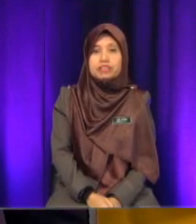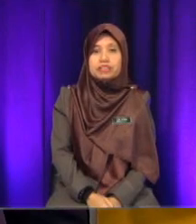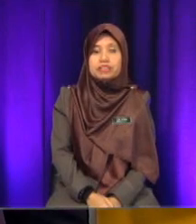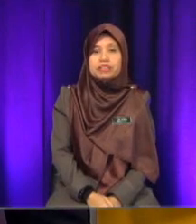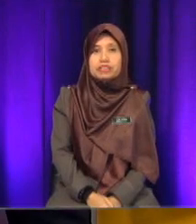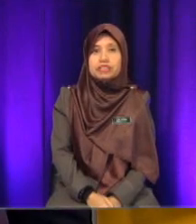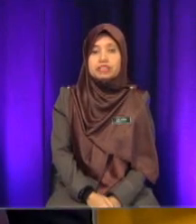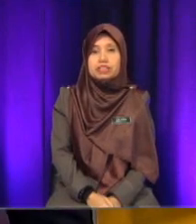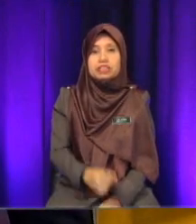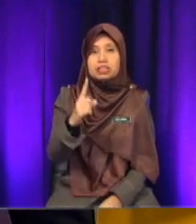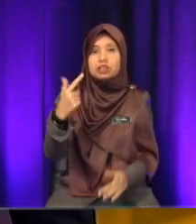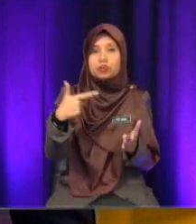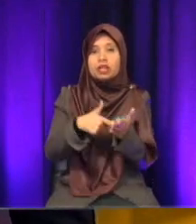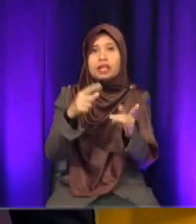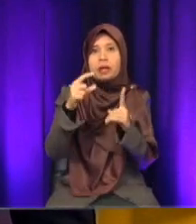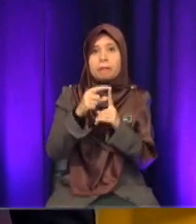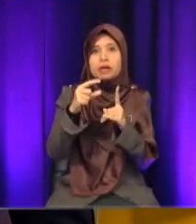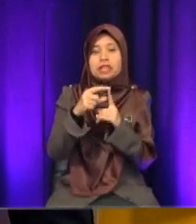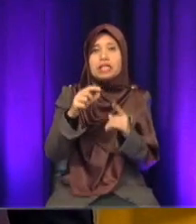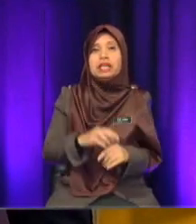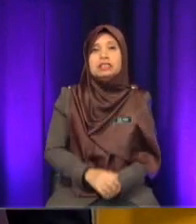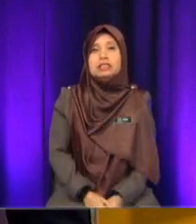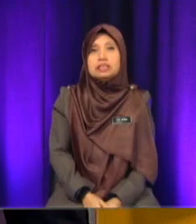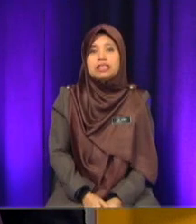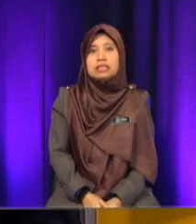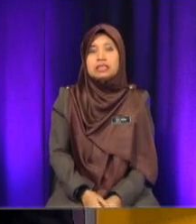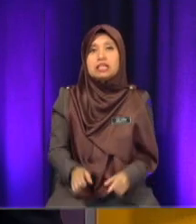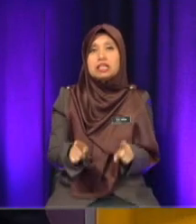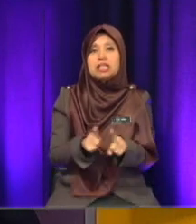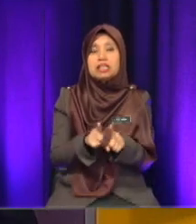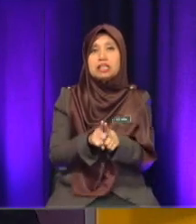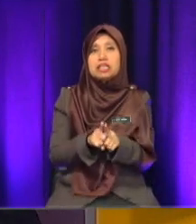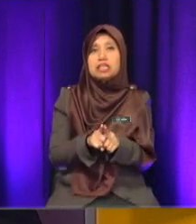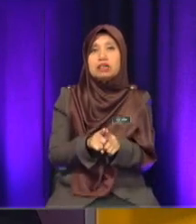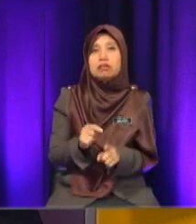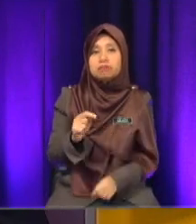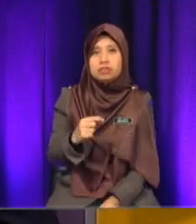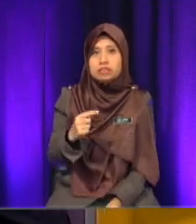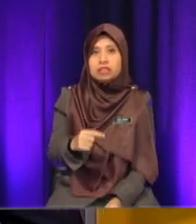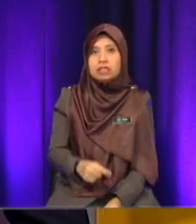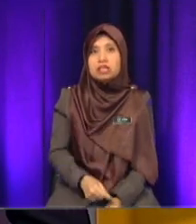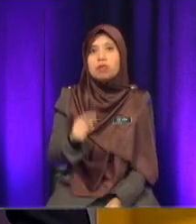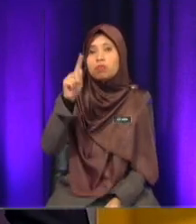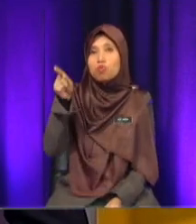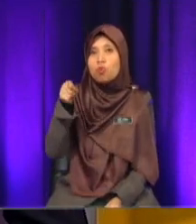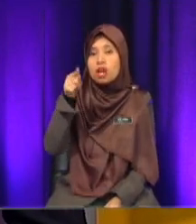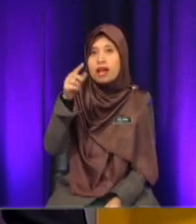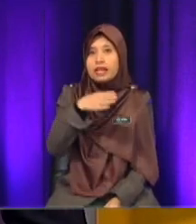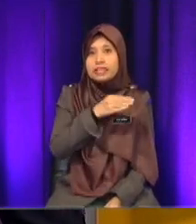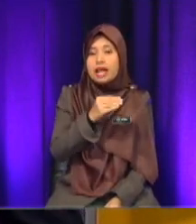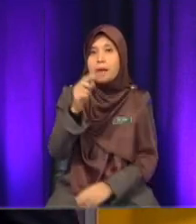buat satu lagi perkataan satu lagi huruf eee Ini saking huruf bule dan juga huruf